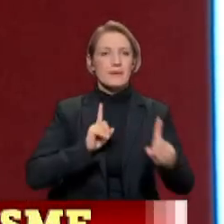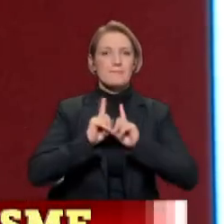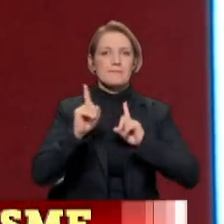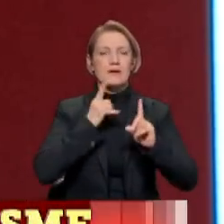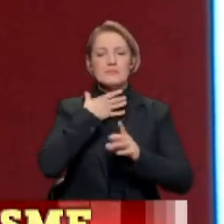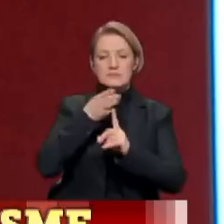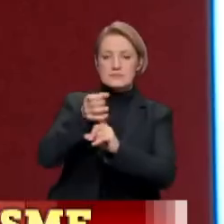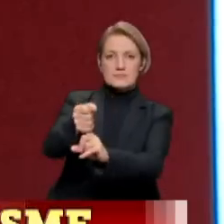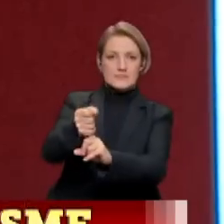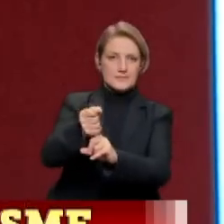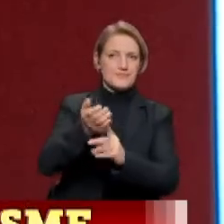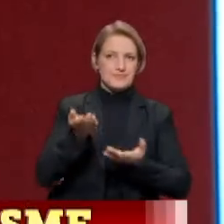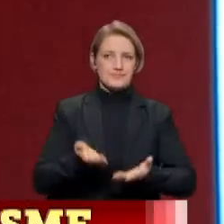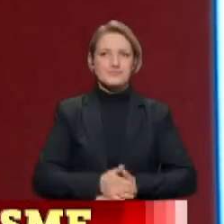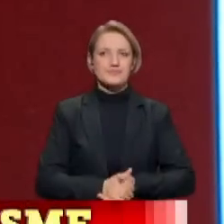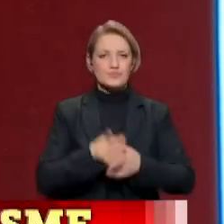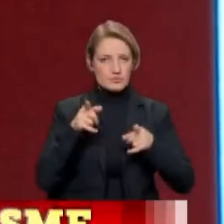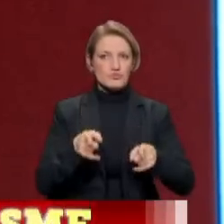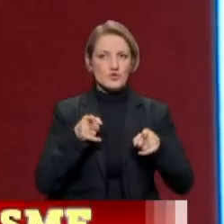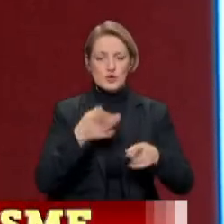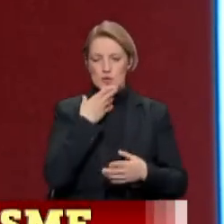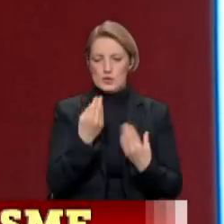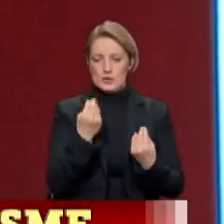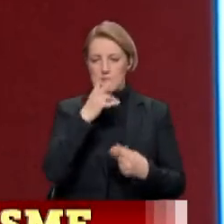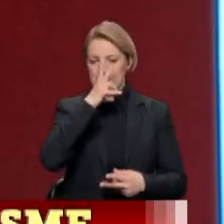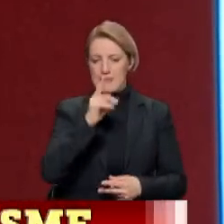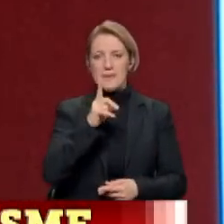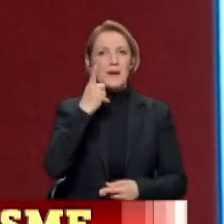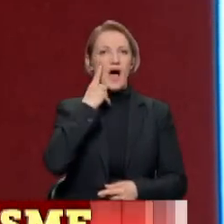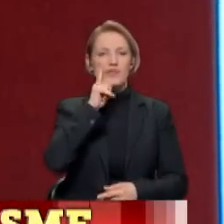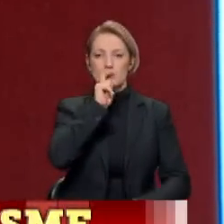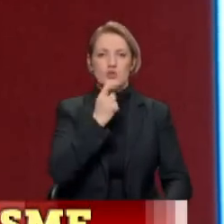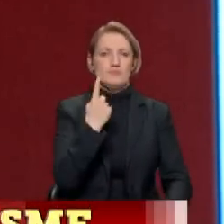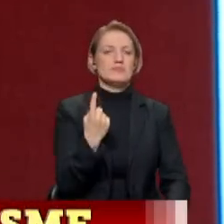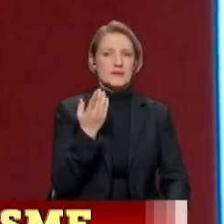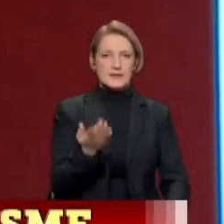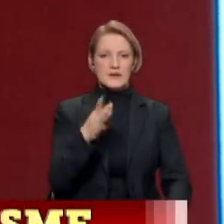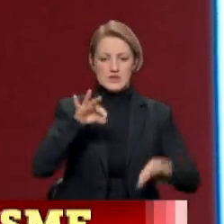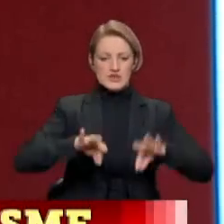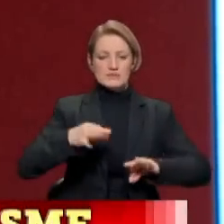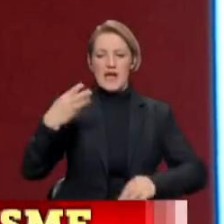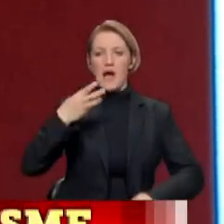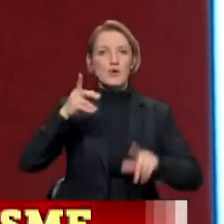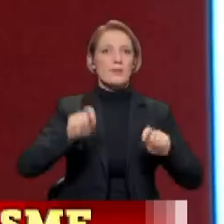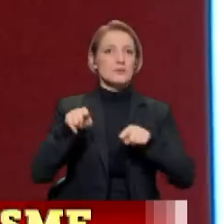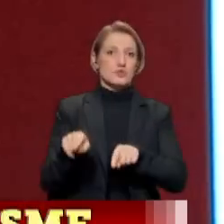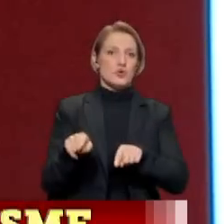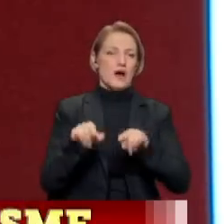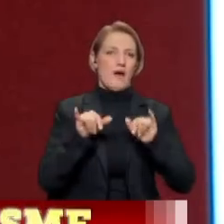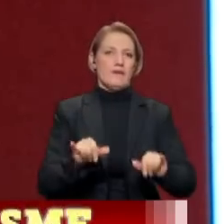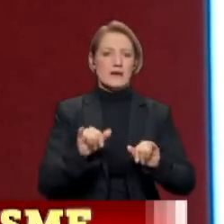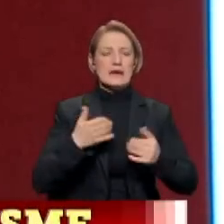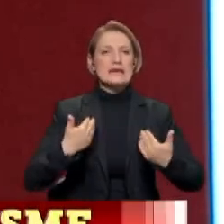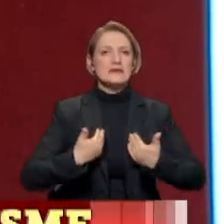Mahkemenin gırtlağına çökermiş. Bu da güzel, benim beğendiğim atasözlerinden biridir. Şimdi Erdoğan'ın yaptığı da bu.